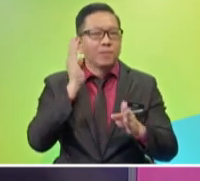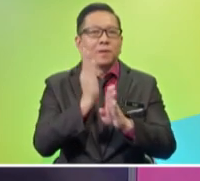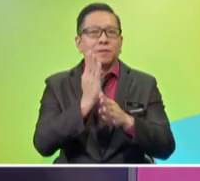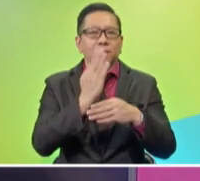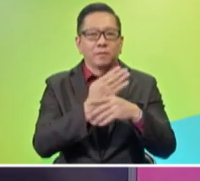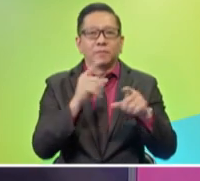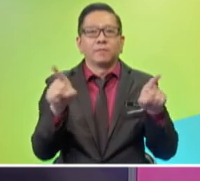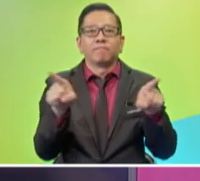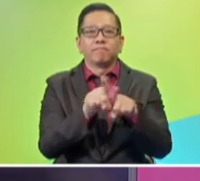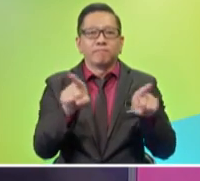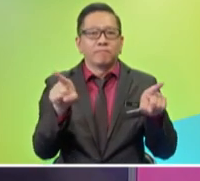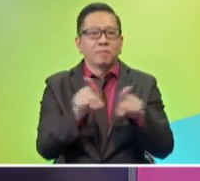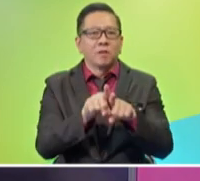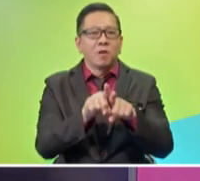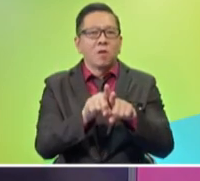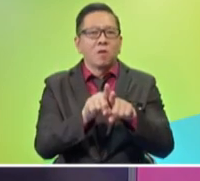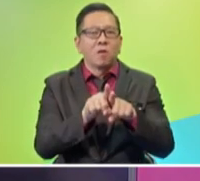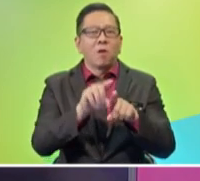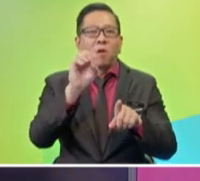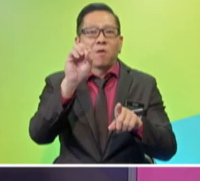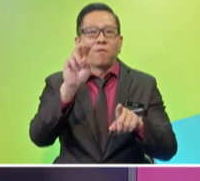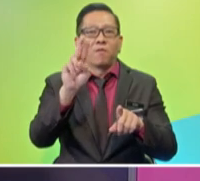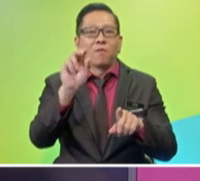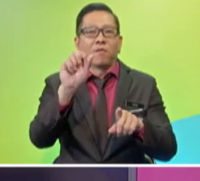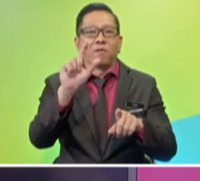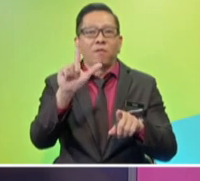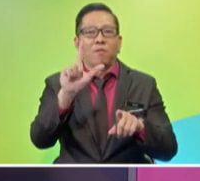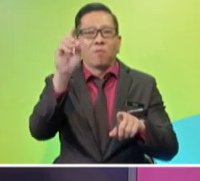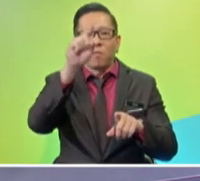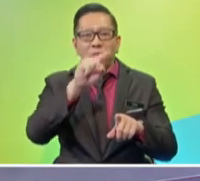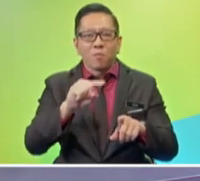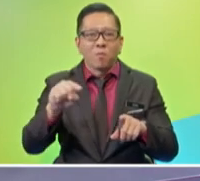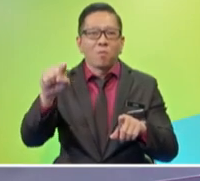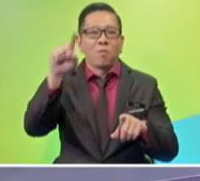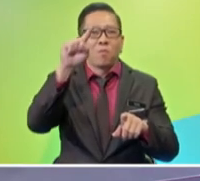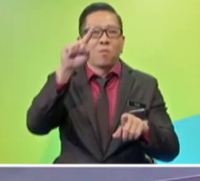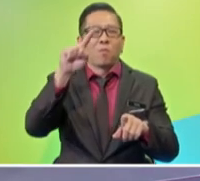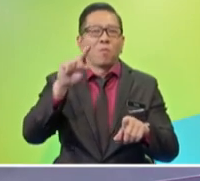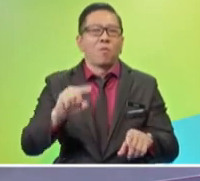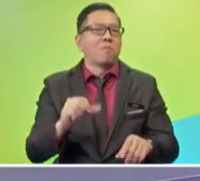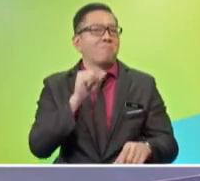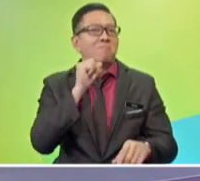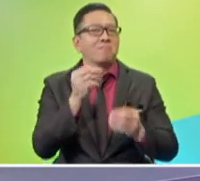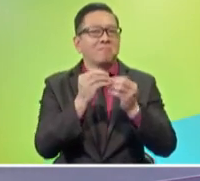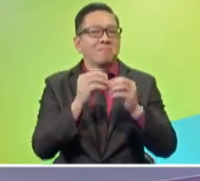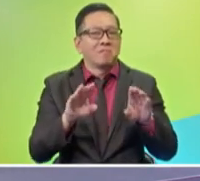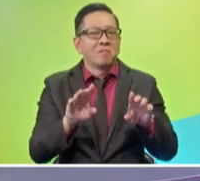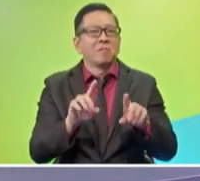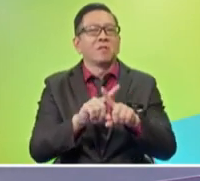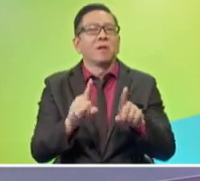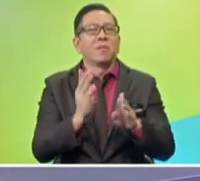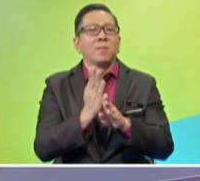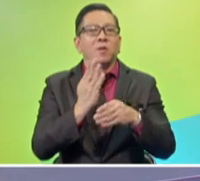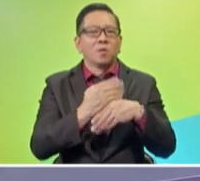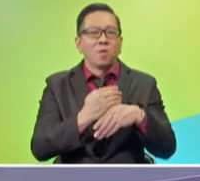seperti oval. Oval. Nak kata macam telur, tak macam telur. Tapi dia adalah oval macam